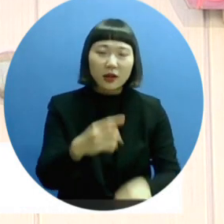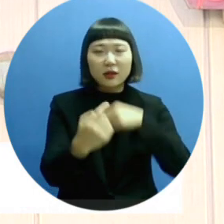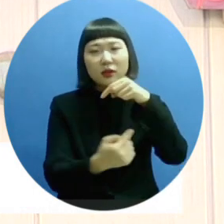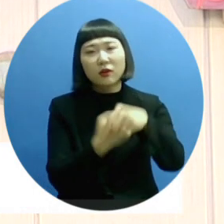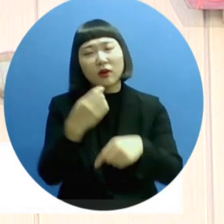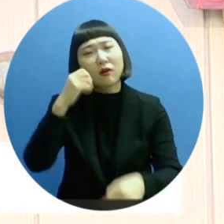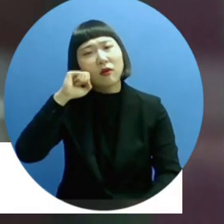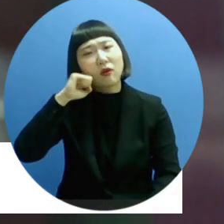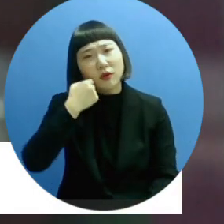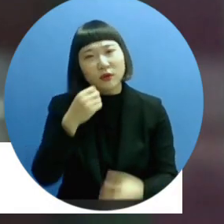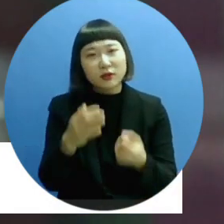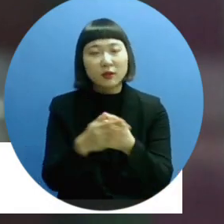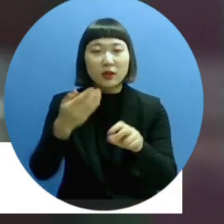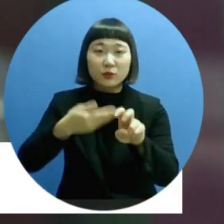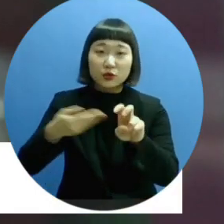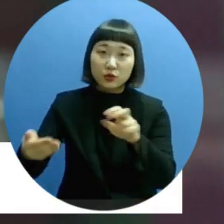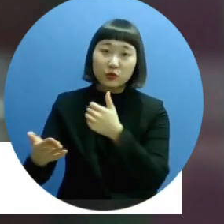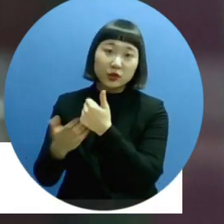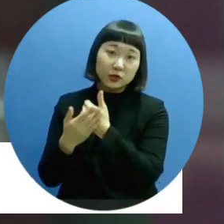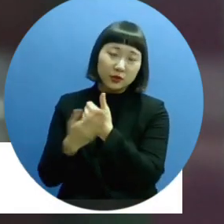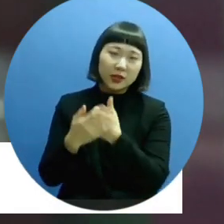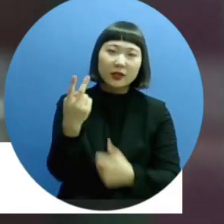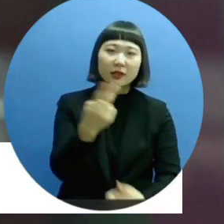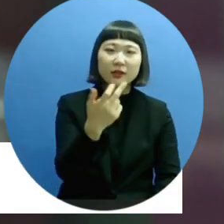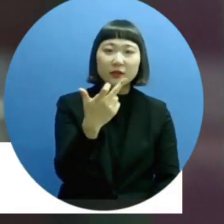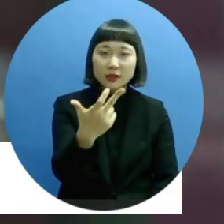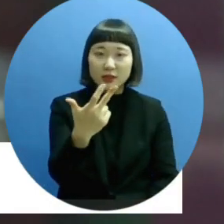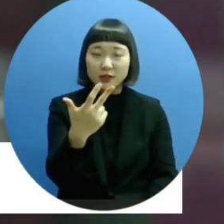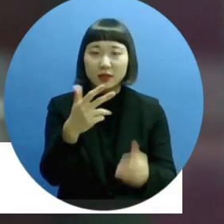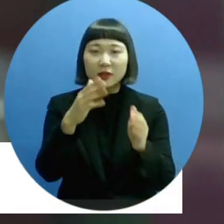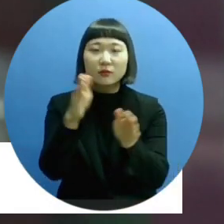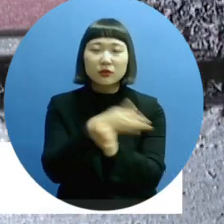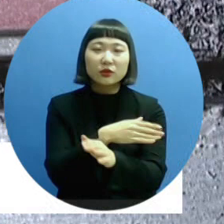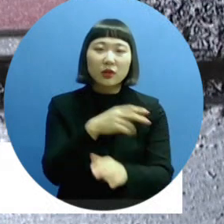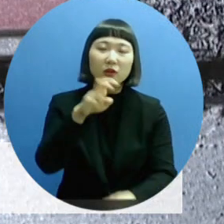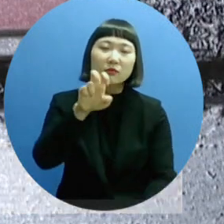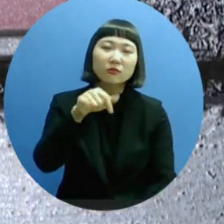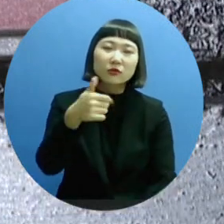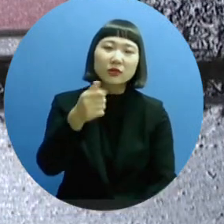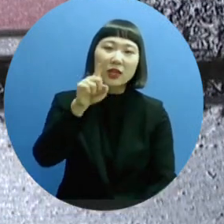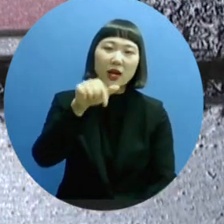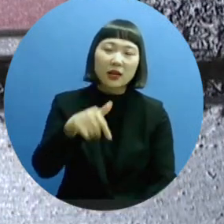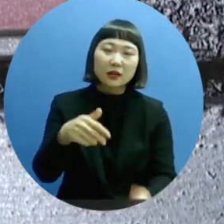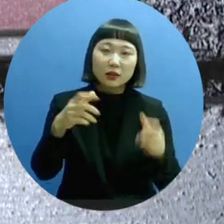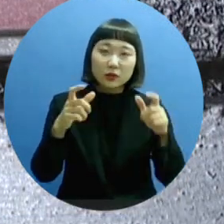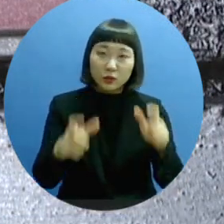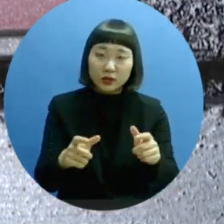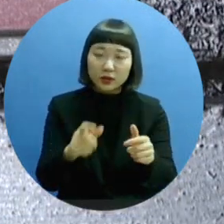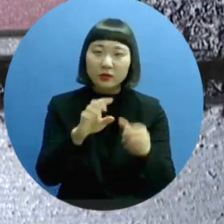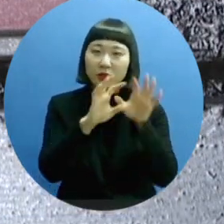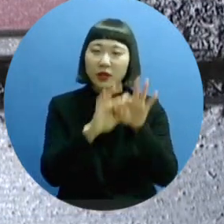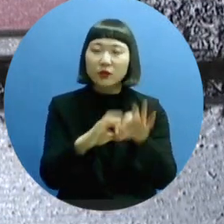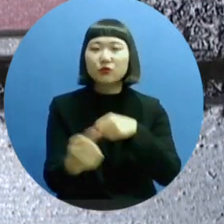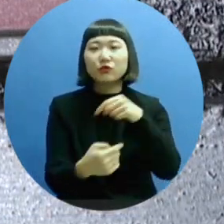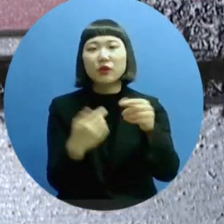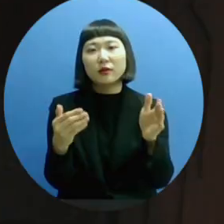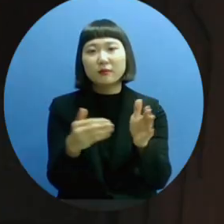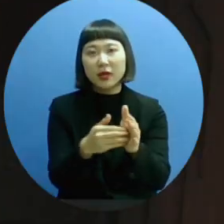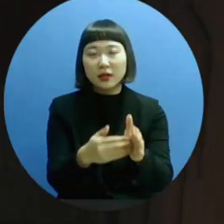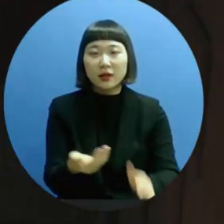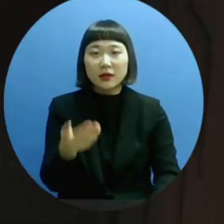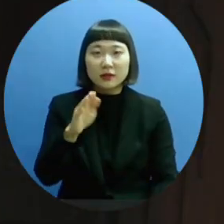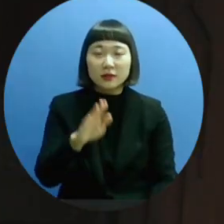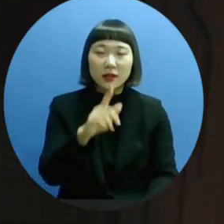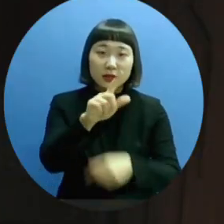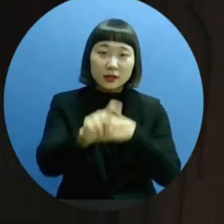미추홀구 도움으로 2007년부터 문학동에서 새롭게 운영을 이어갔습니다. 극단 마임은 현재 돌체 소극장을